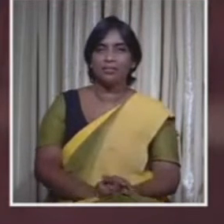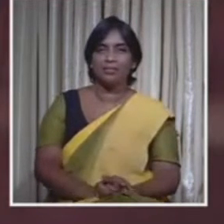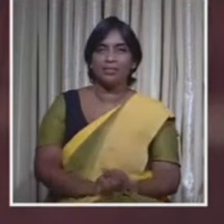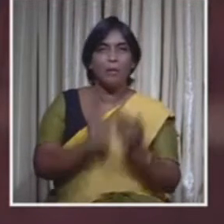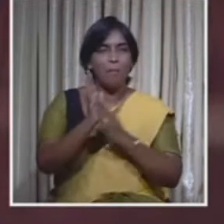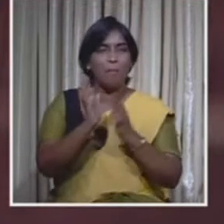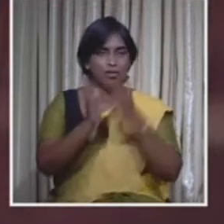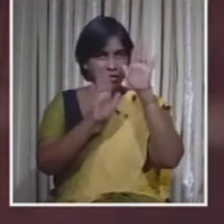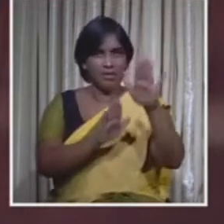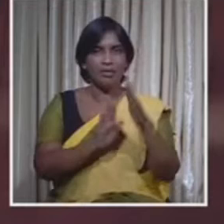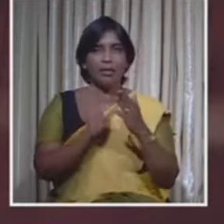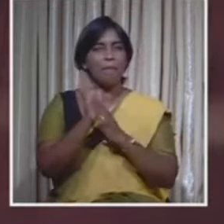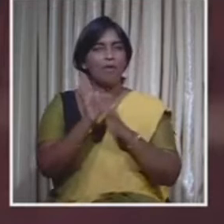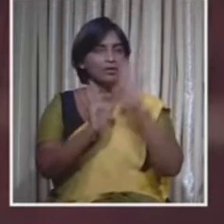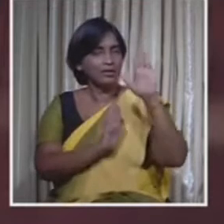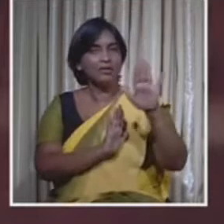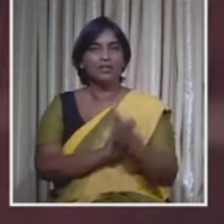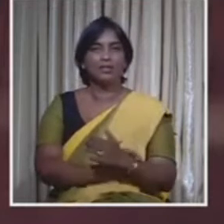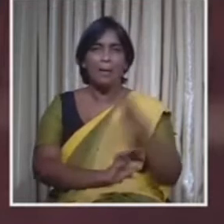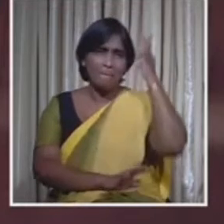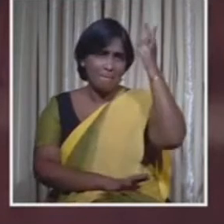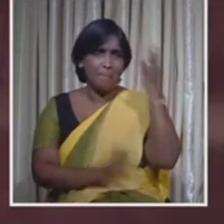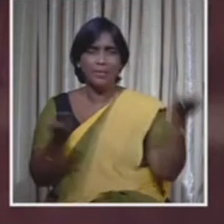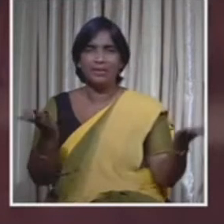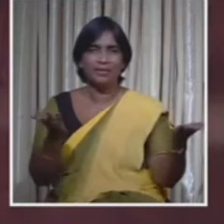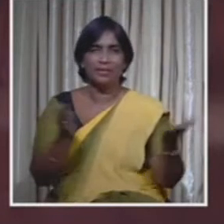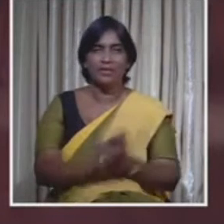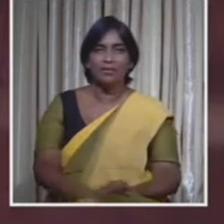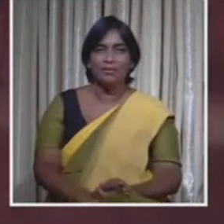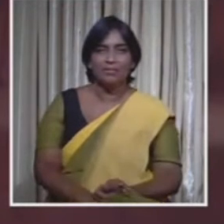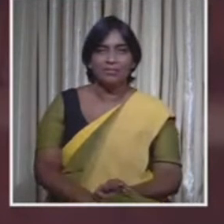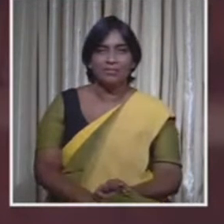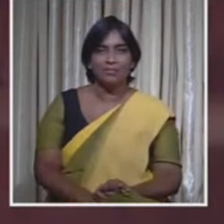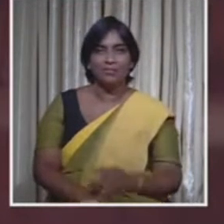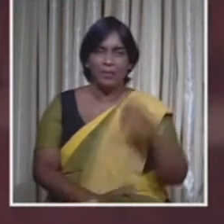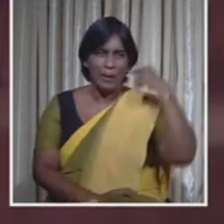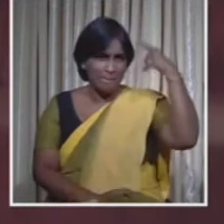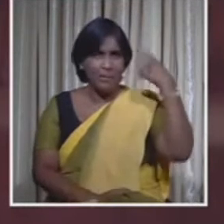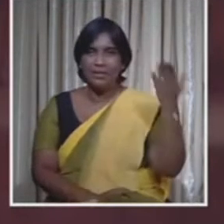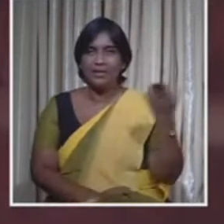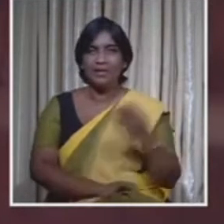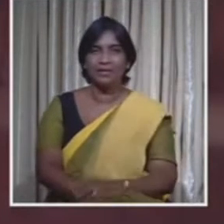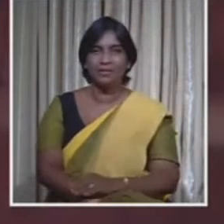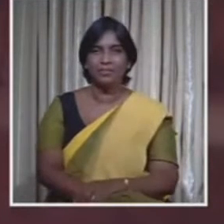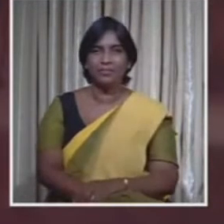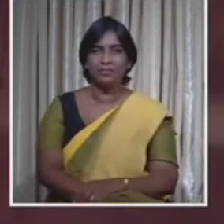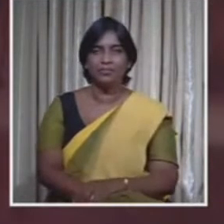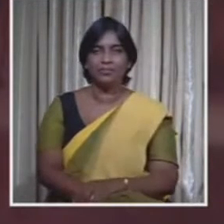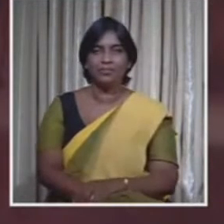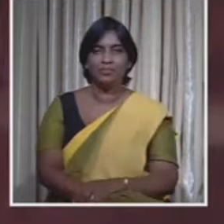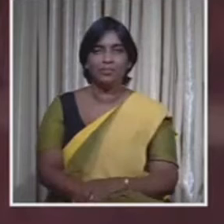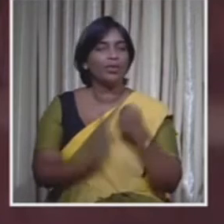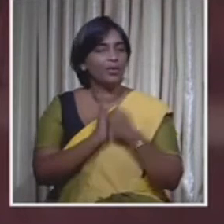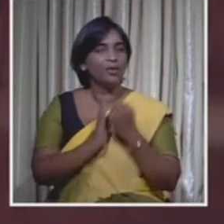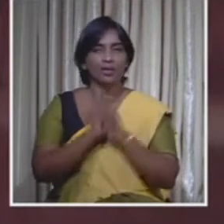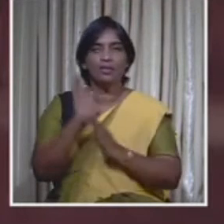ඉන්න මනුෂ්‍ය අපෝ පිස්සෙක් වගේ ය පිස්සෙක් නේම ගරු